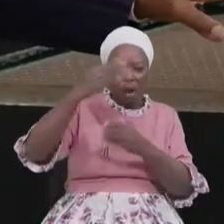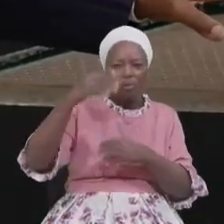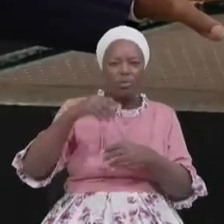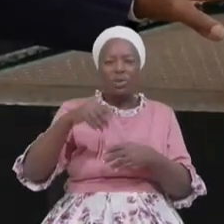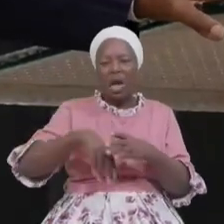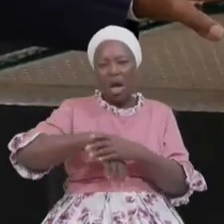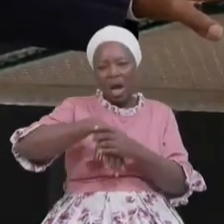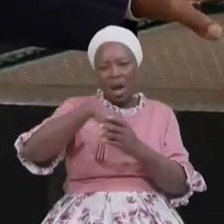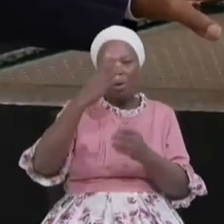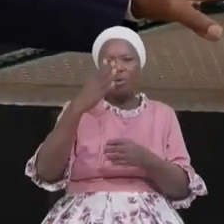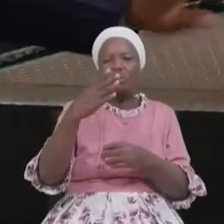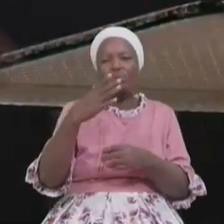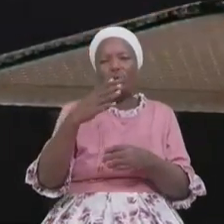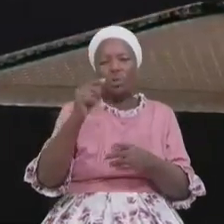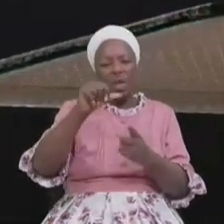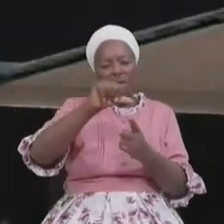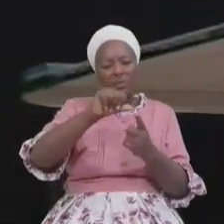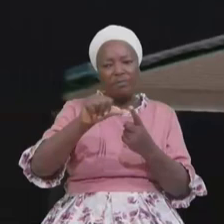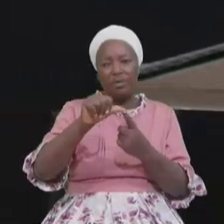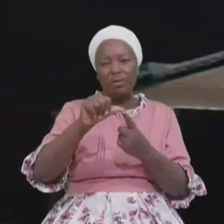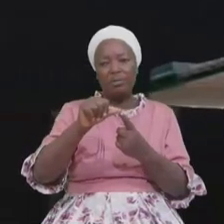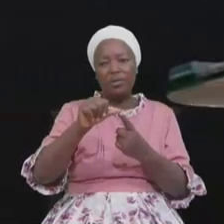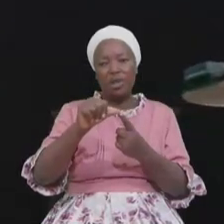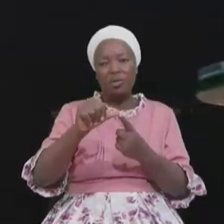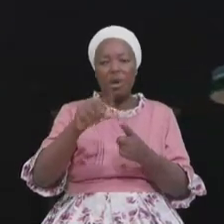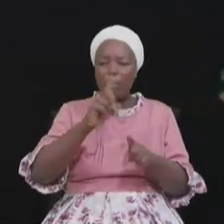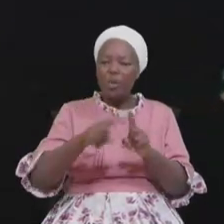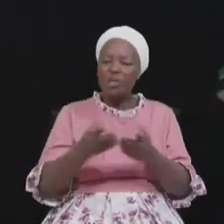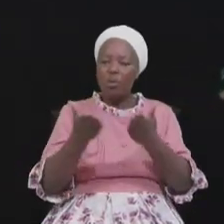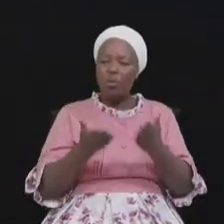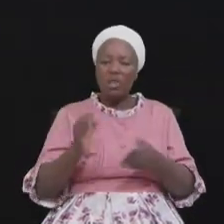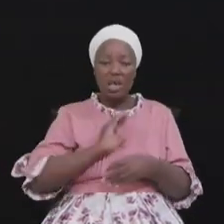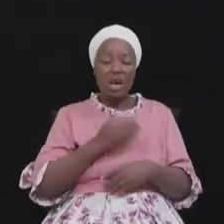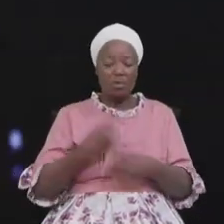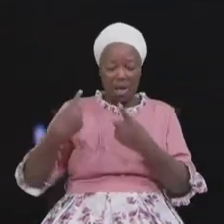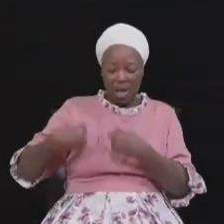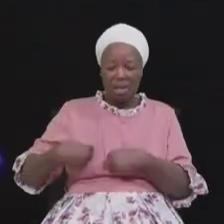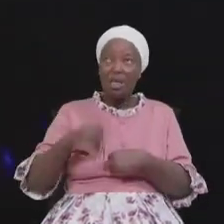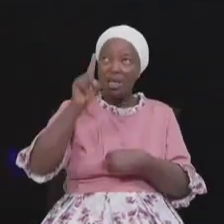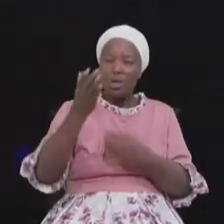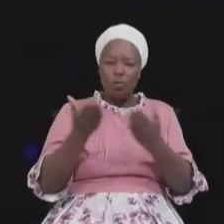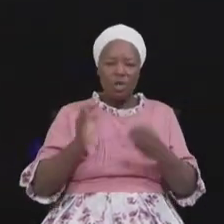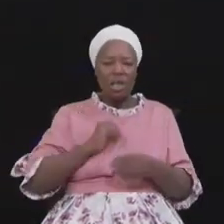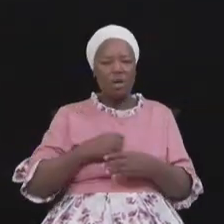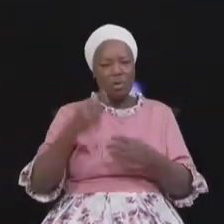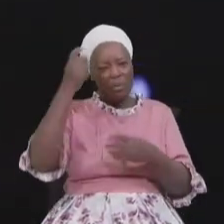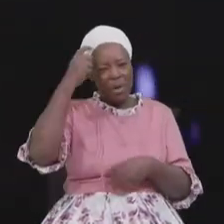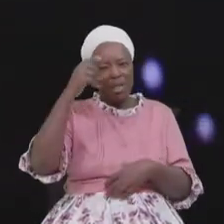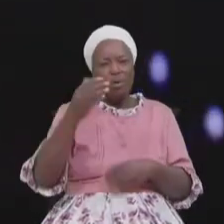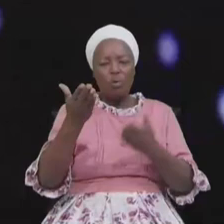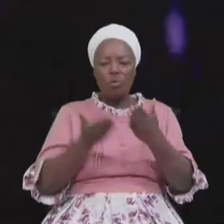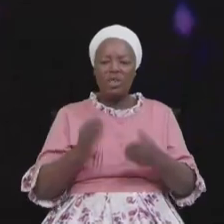circoncision extérieure et charnelle. Il veut que nos cœurs, il veut que les cœurs, il veut que la pensée, il veut que leur